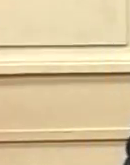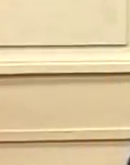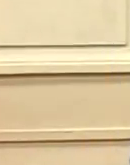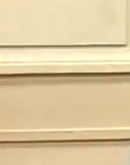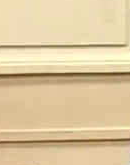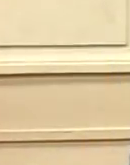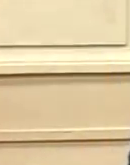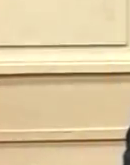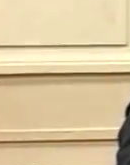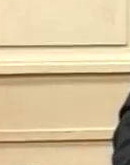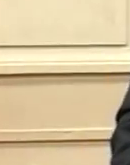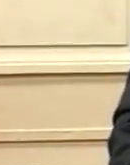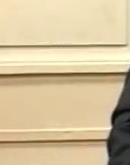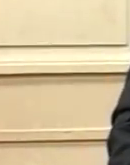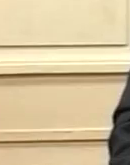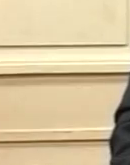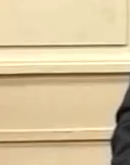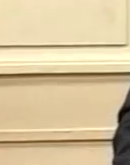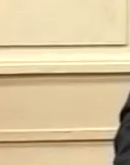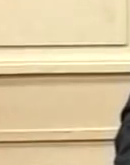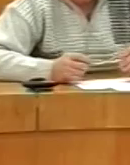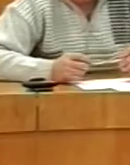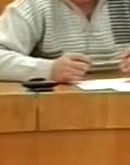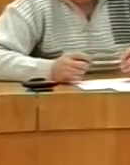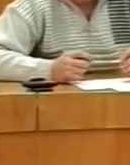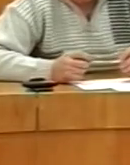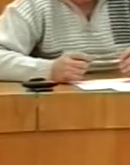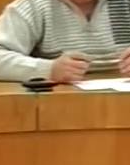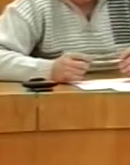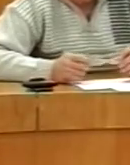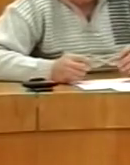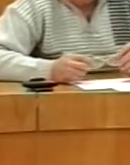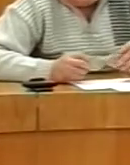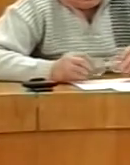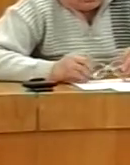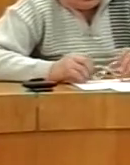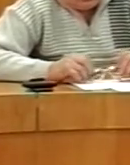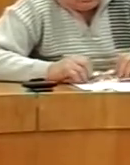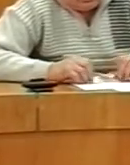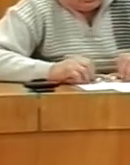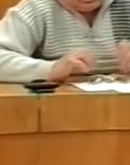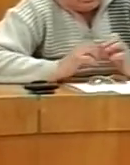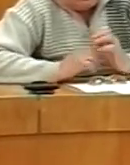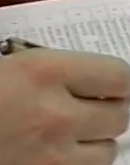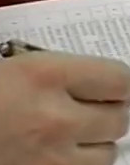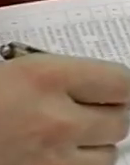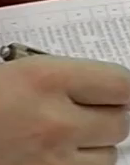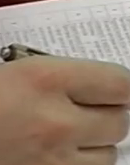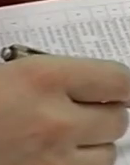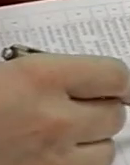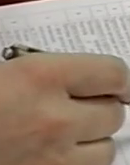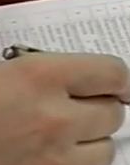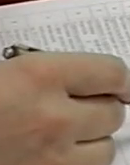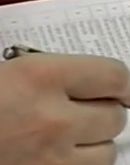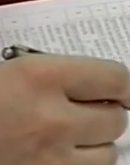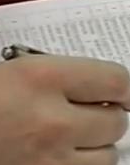обласної ради та комісії з питань законності і правової політики здійснення демократичного цивільного контролю над воєнною організацією і